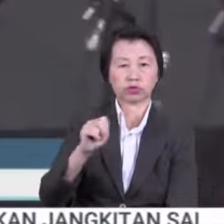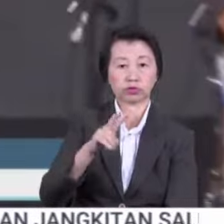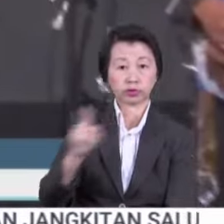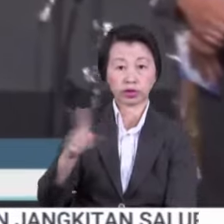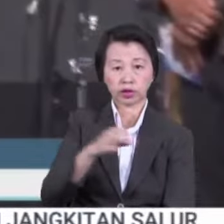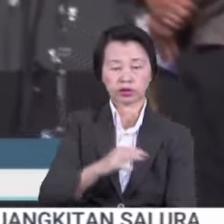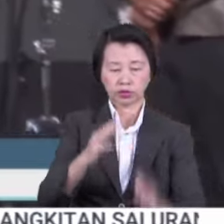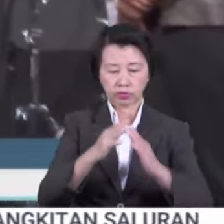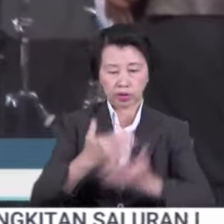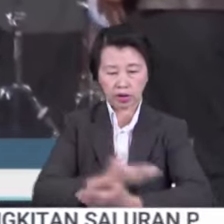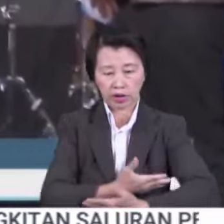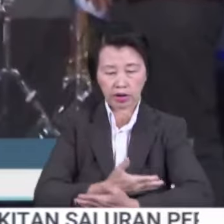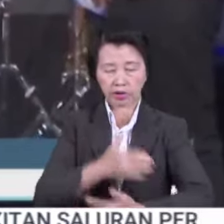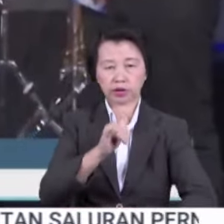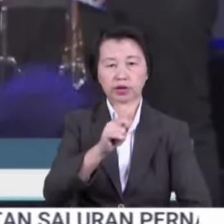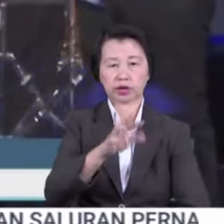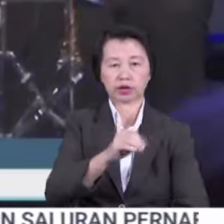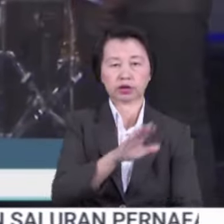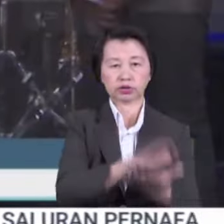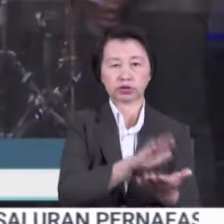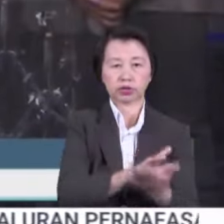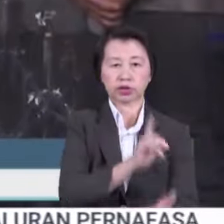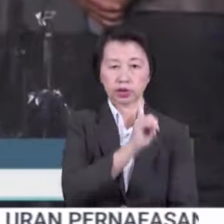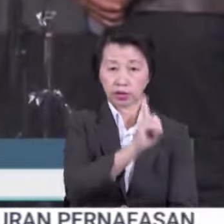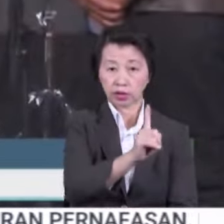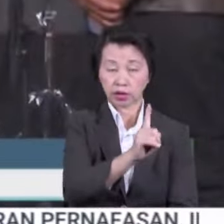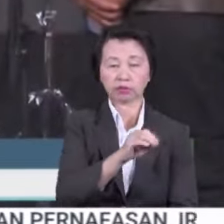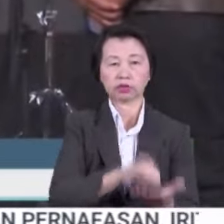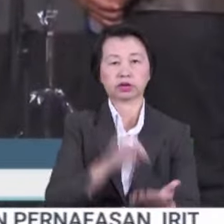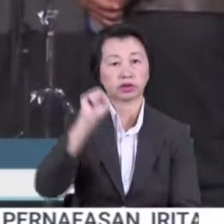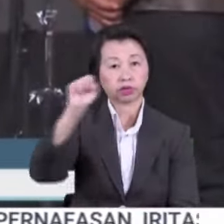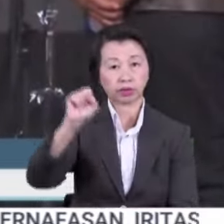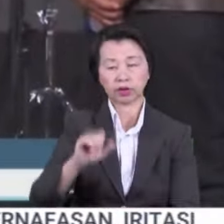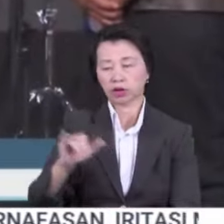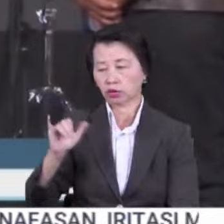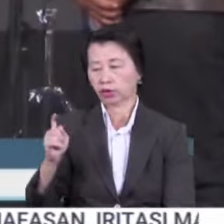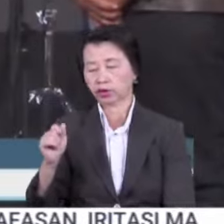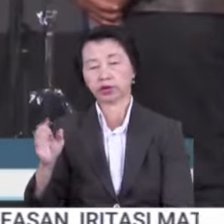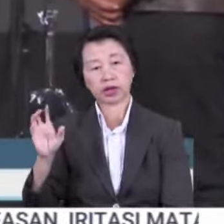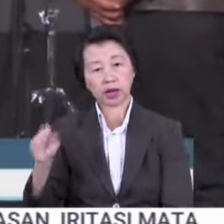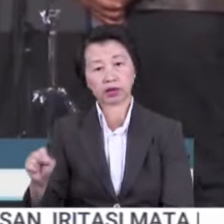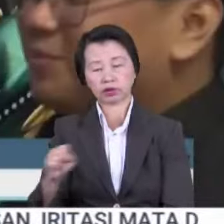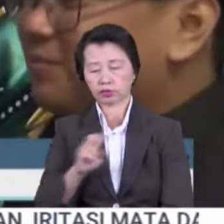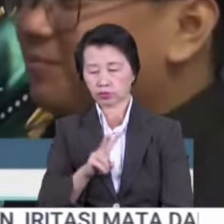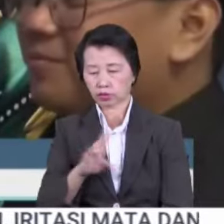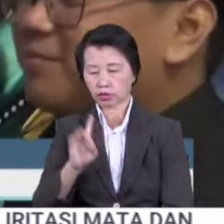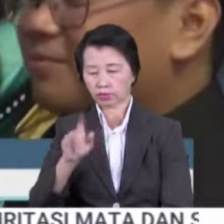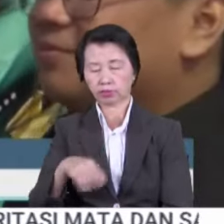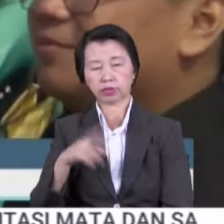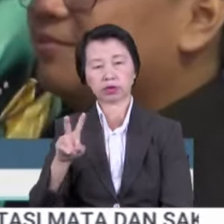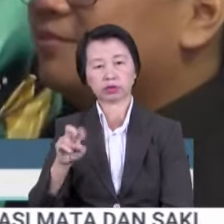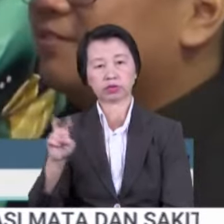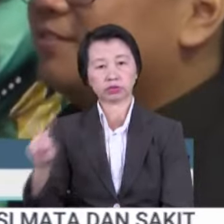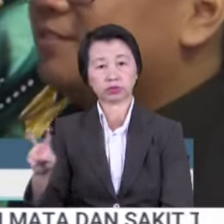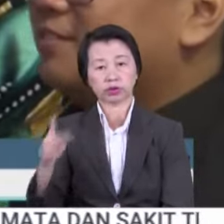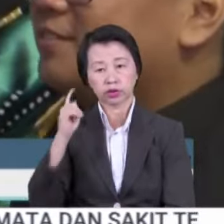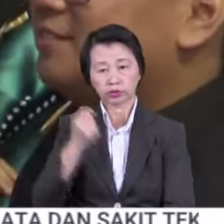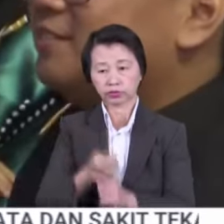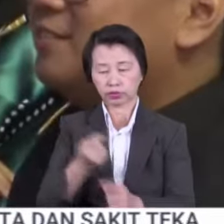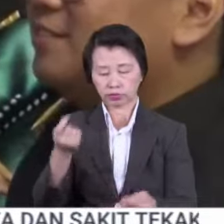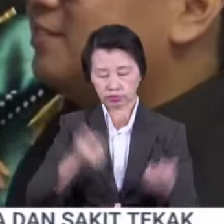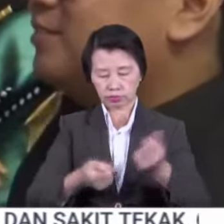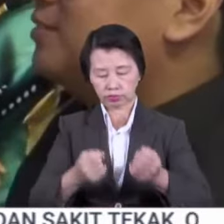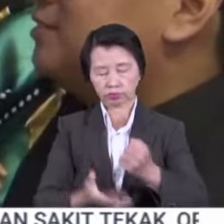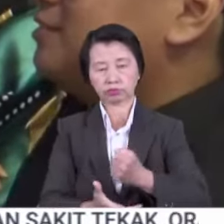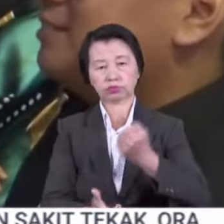beberapa rumah anak yatim dan sekolah Tahfidz di Sabah pada 28 Oktober 2022 bertujuan menjana